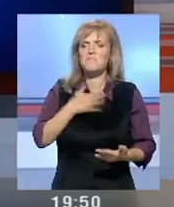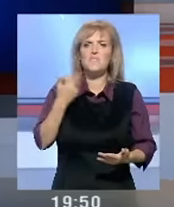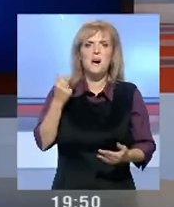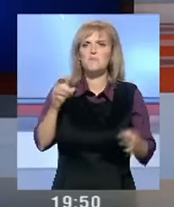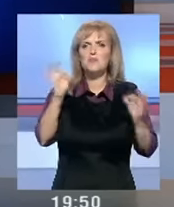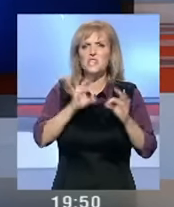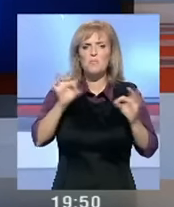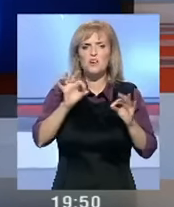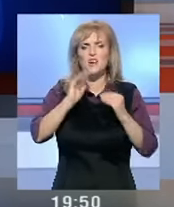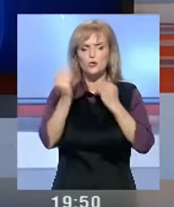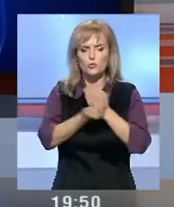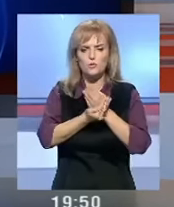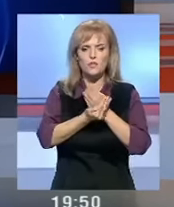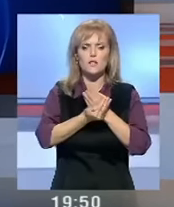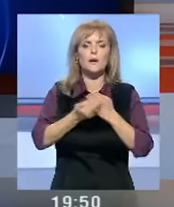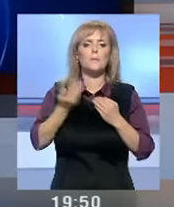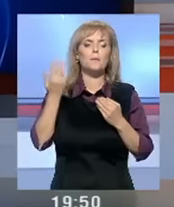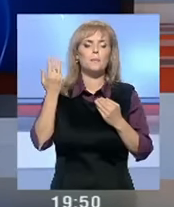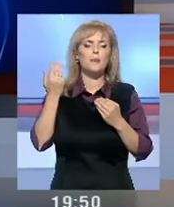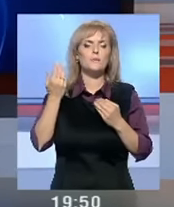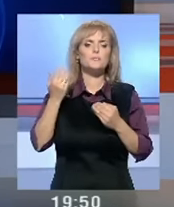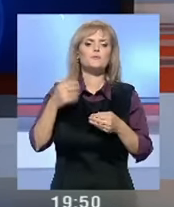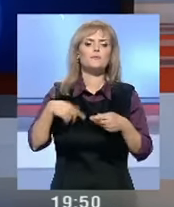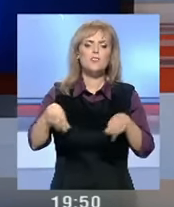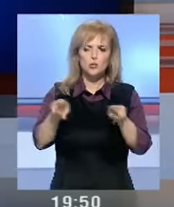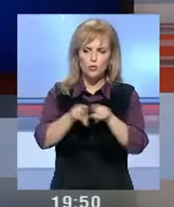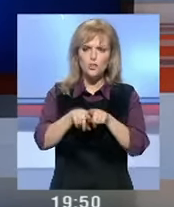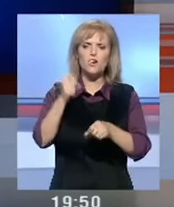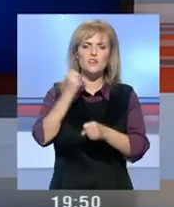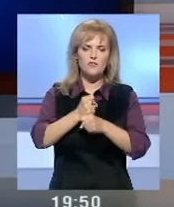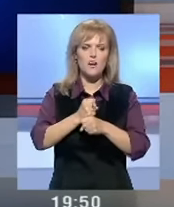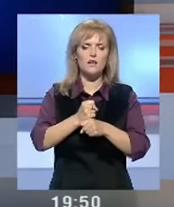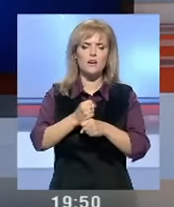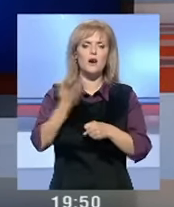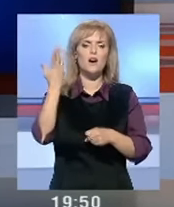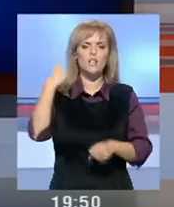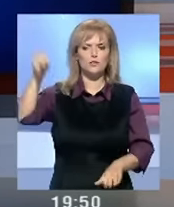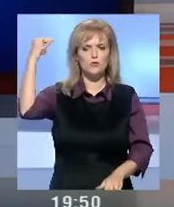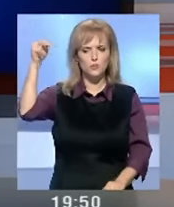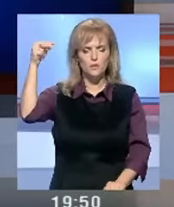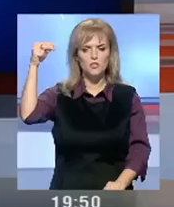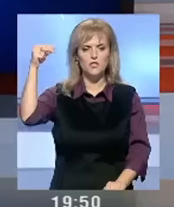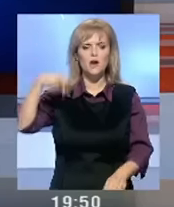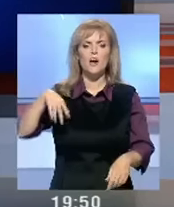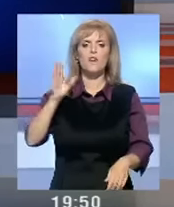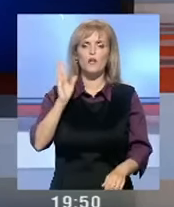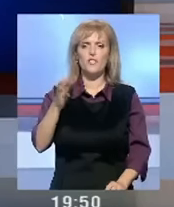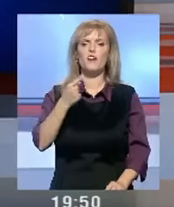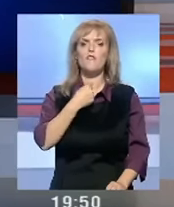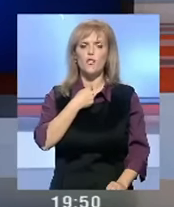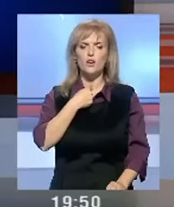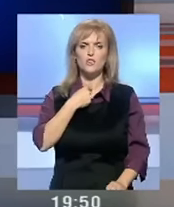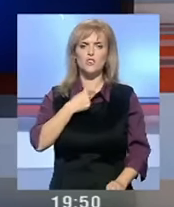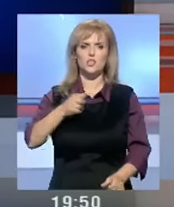uneori dureroase la Ministerul Educației, tot așa voi face acest lucru din funcția de președinte. Voi fi vocea și arma